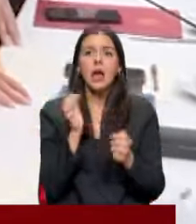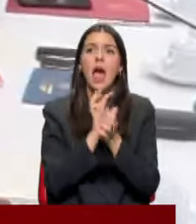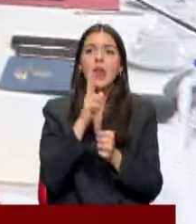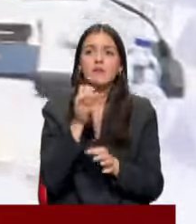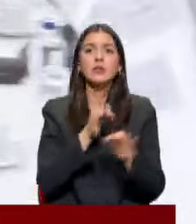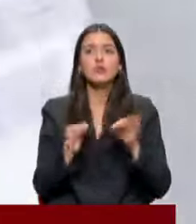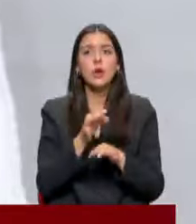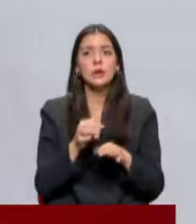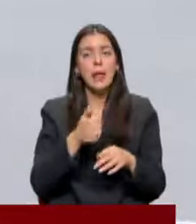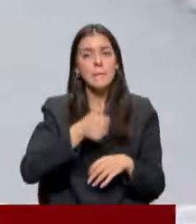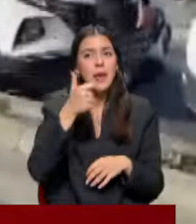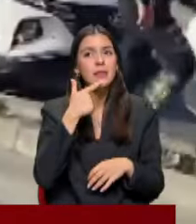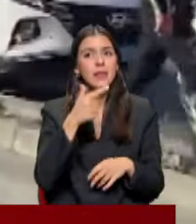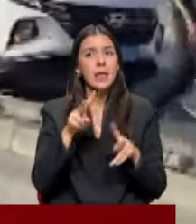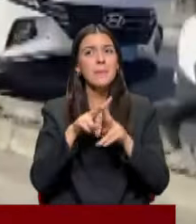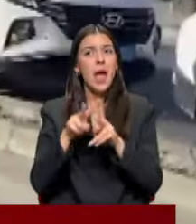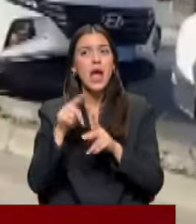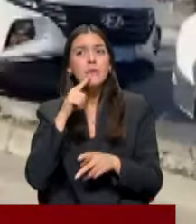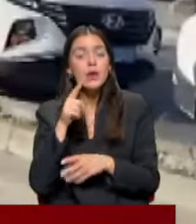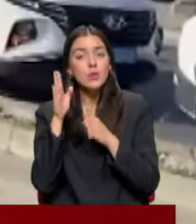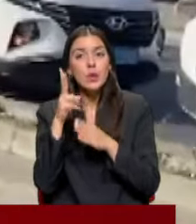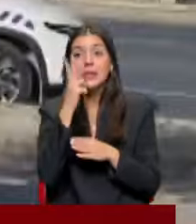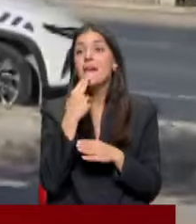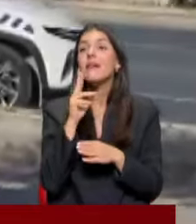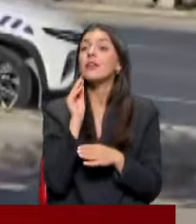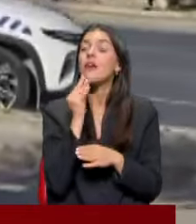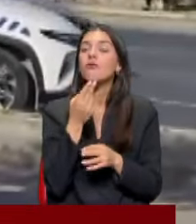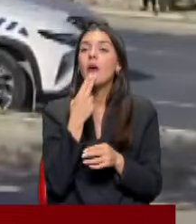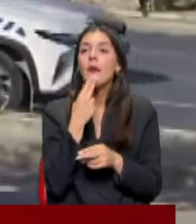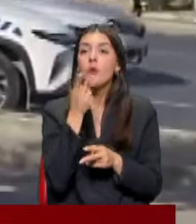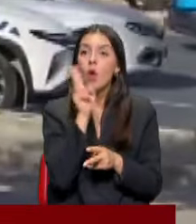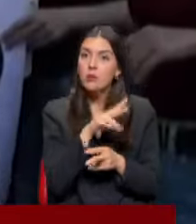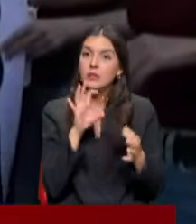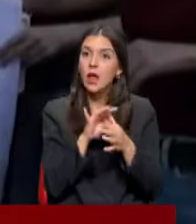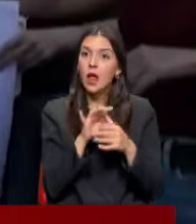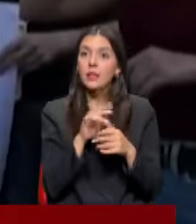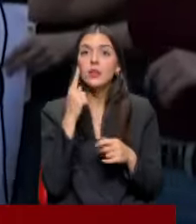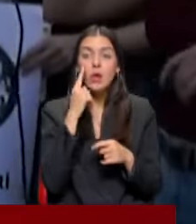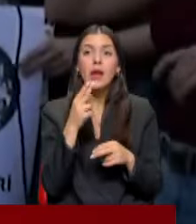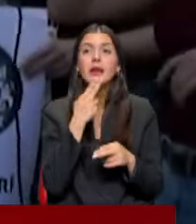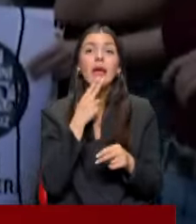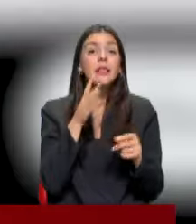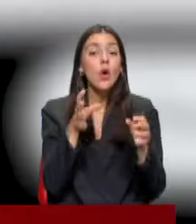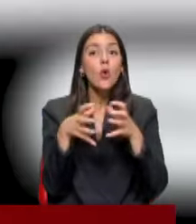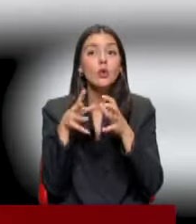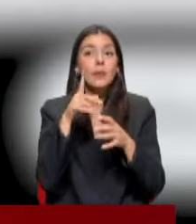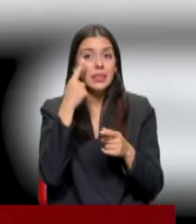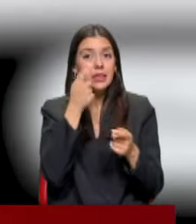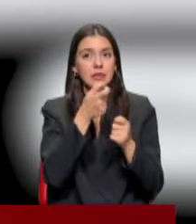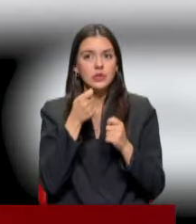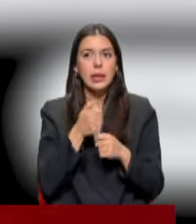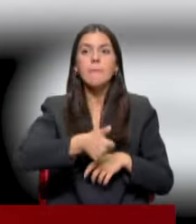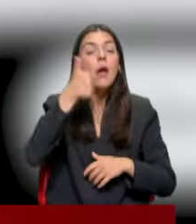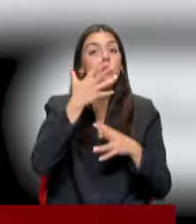Politikalar Bakanı Mahinur Göktaş'ın iki genç kadının öldürülmesine ilişkin yaptığı açıklamaysa kadın örgütlerinin tepkisini büyüttü. Bakanlık